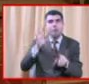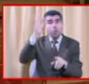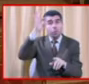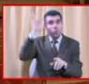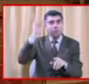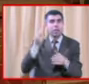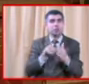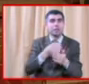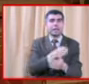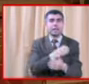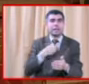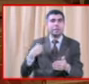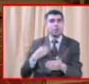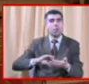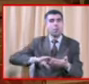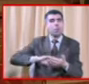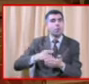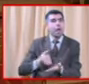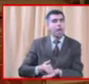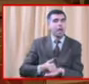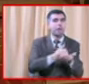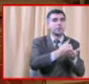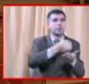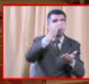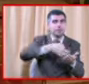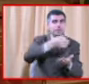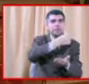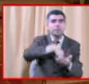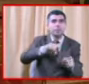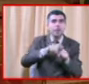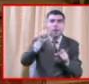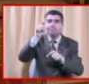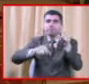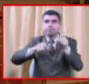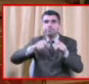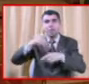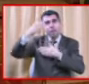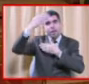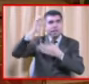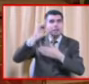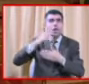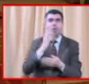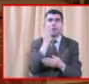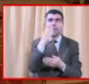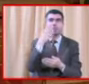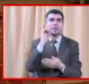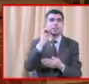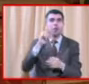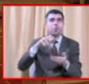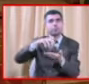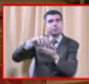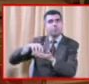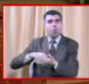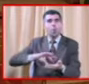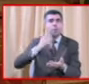الحال الاطباء اللازمين وتعملوا على تخفيف المعاناه ديال السكان ديال المنطقه فيما